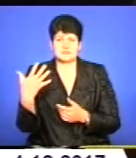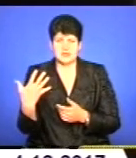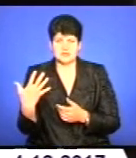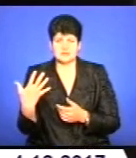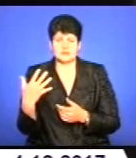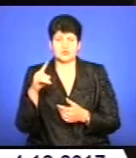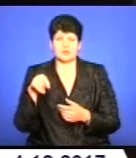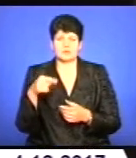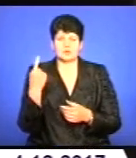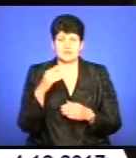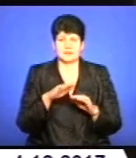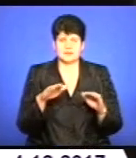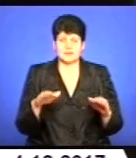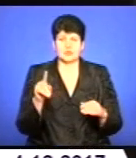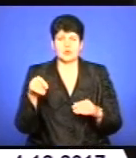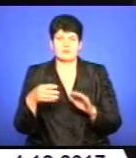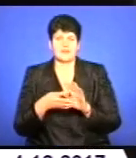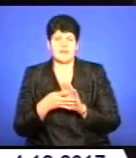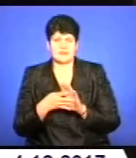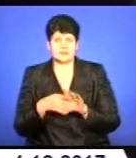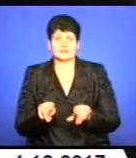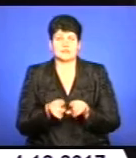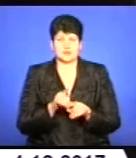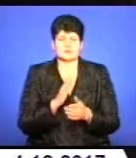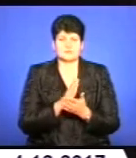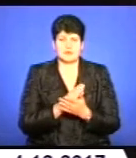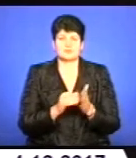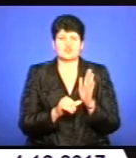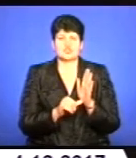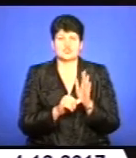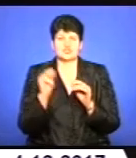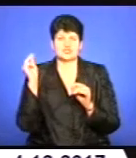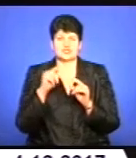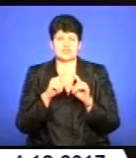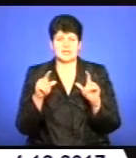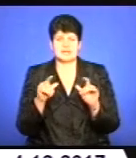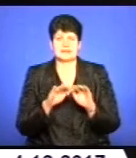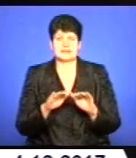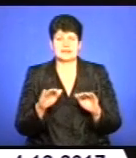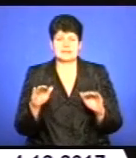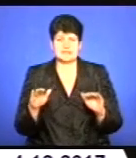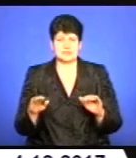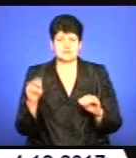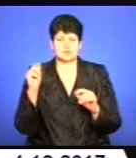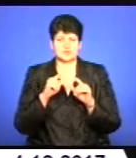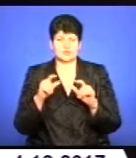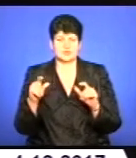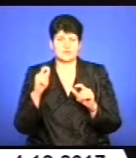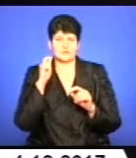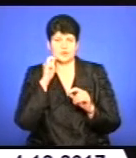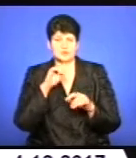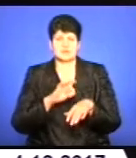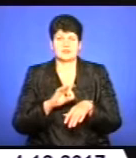номер 1 і номер 9. Також маємо 6 шкіл, де діти шкільного віку захворіли на